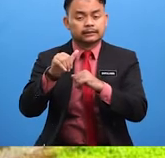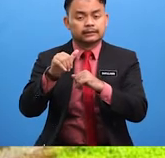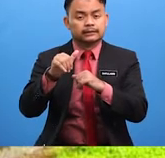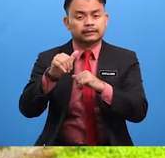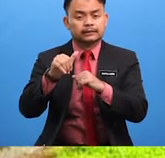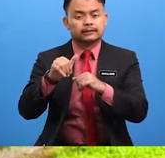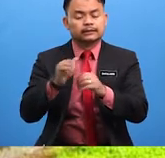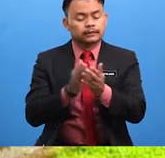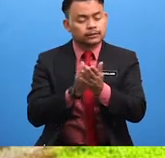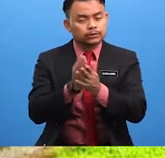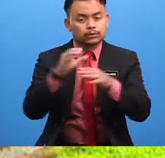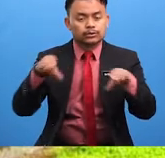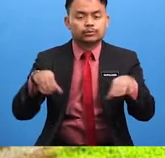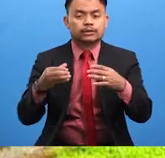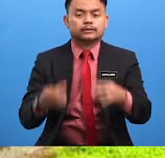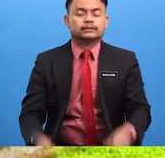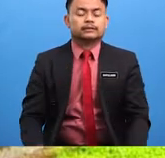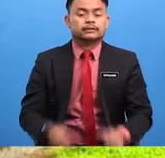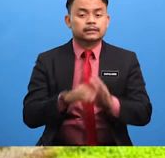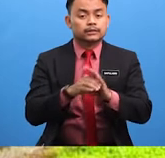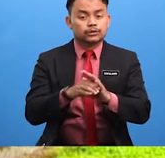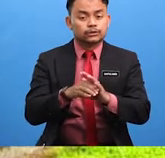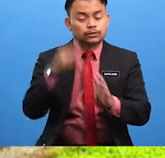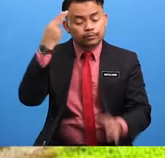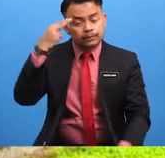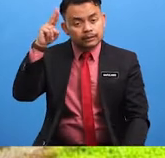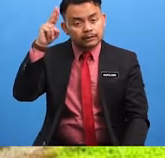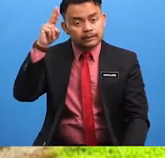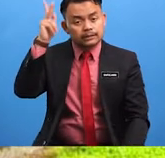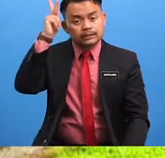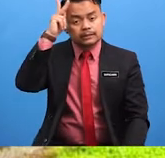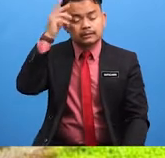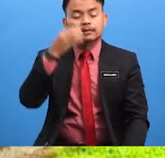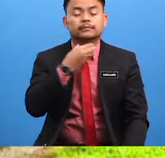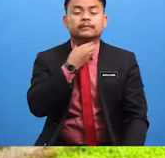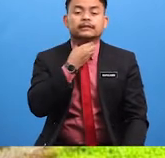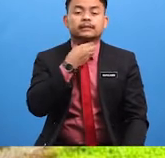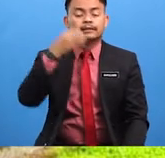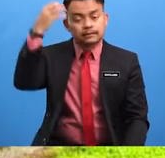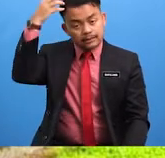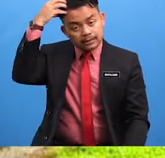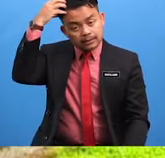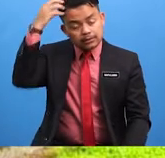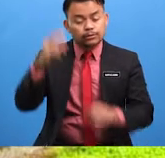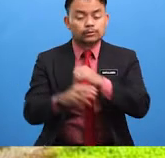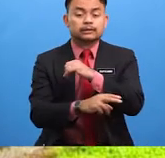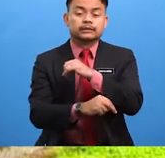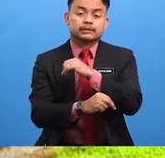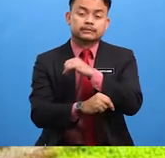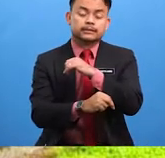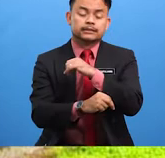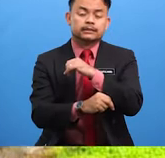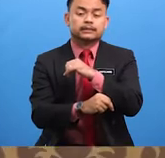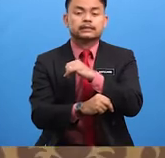Perlis, Kedah, Perak, Selangor, Negeri Sembilan, Pahang, Melaka, Sabah dan